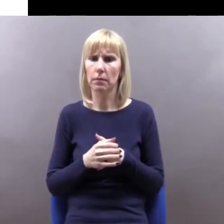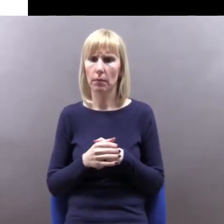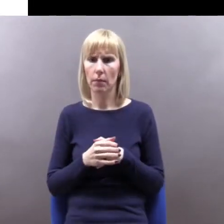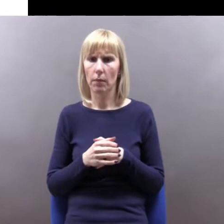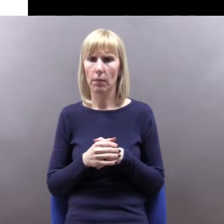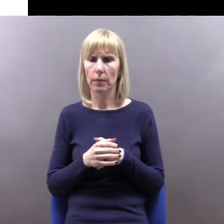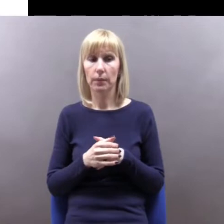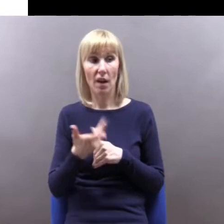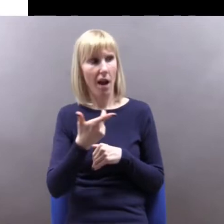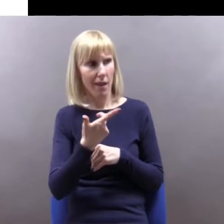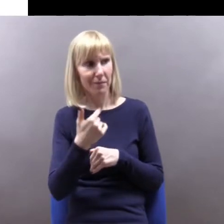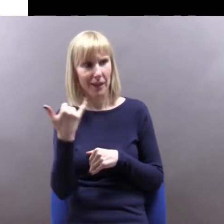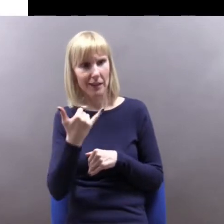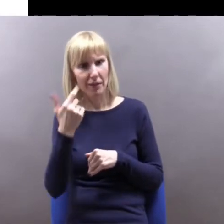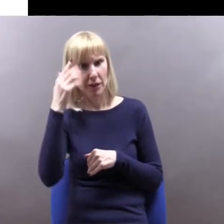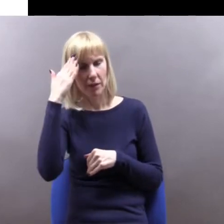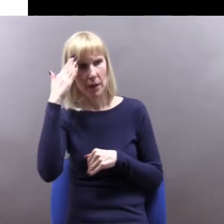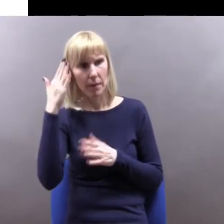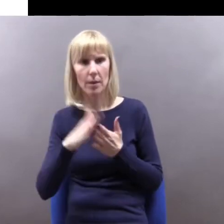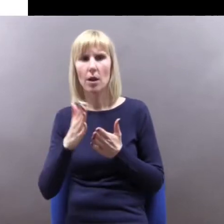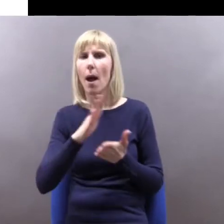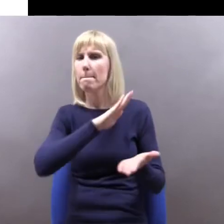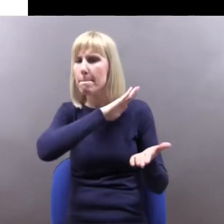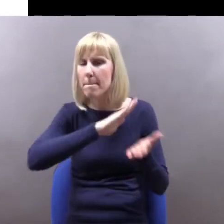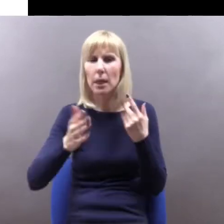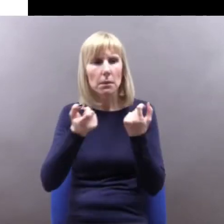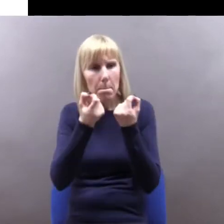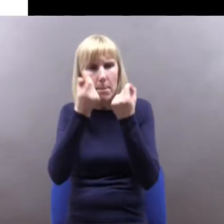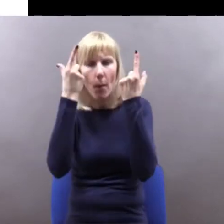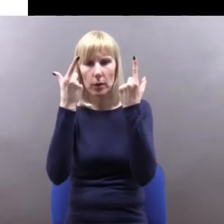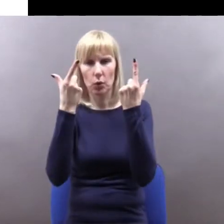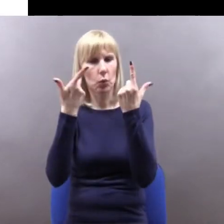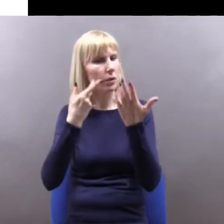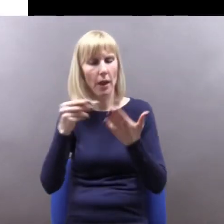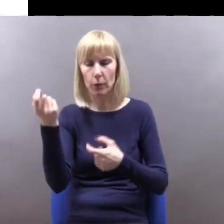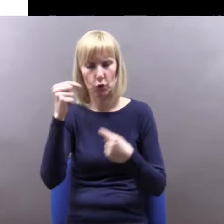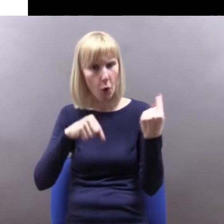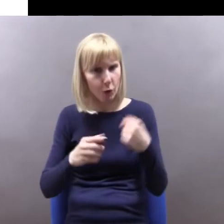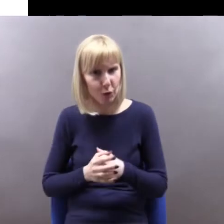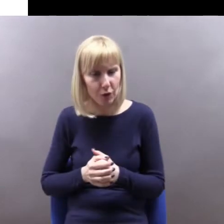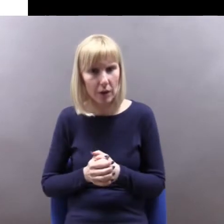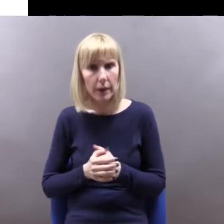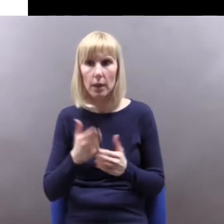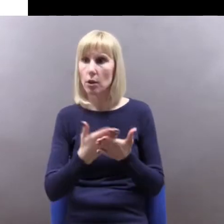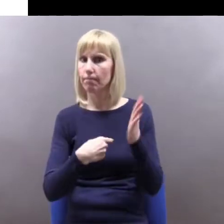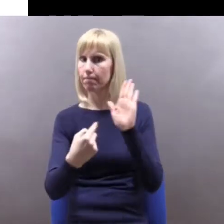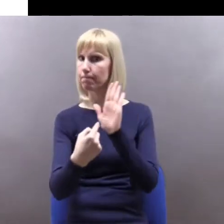ta płaszczyzna do rozmowy, co w tym rozwiązaniu, co w tym moim pomyśle należy zmienić,